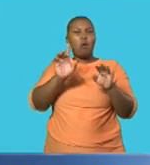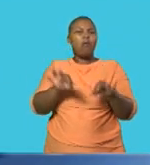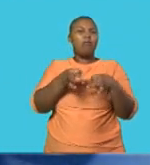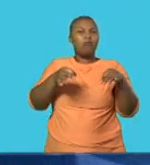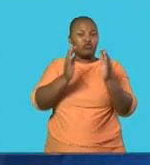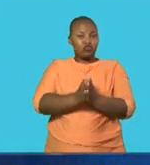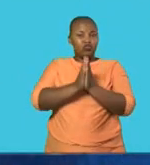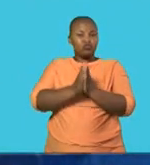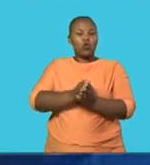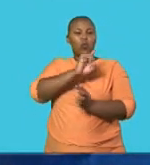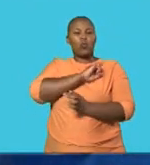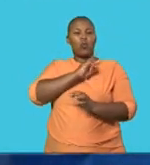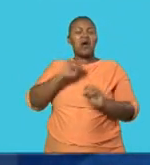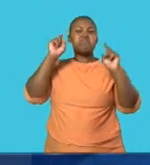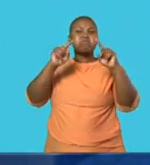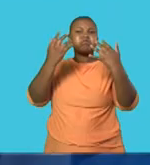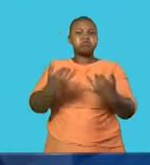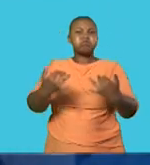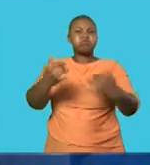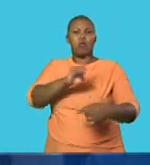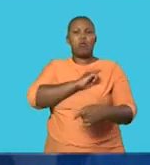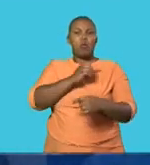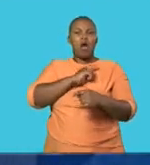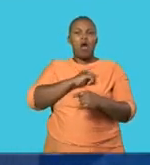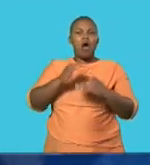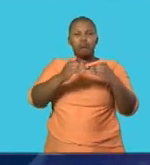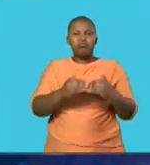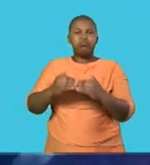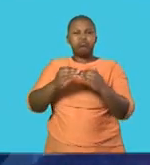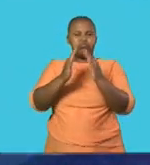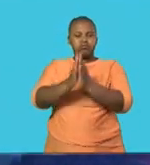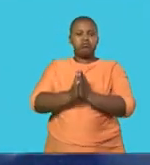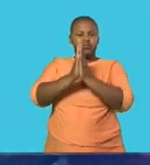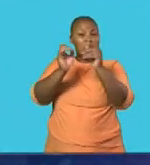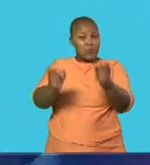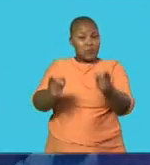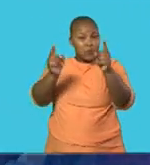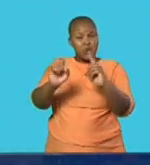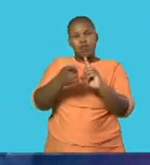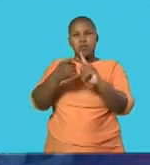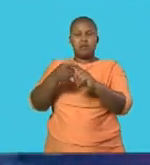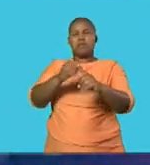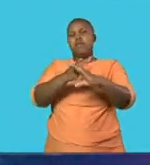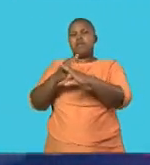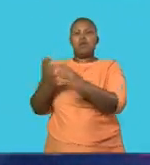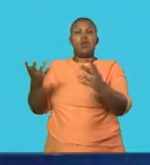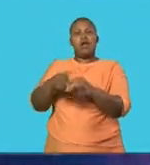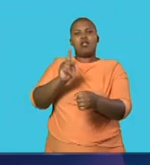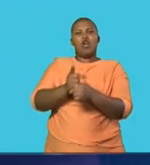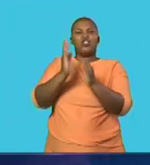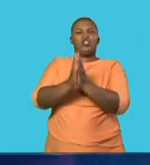wokukhulekela izingozi zomgwaqo nokuqwashisa ngokushayela budedengu obubanjelwe kuyiholo lomphakathi DH